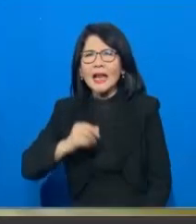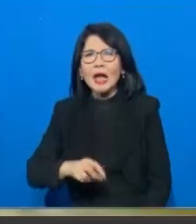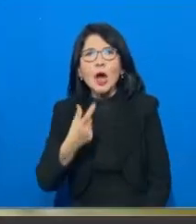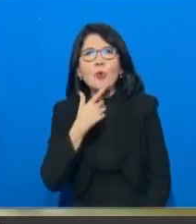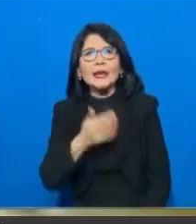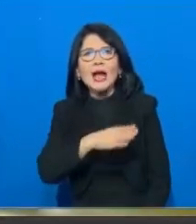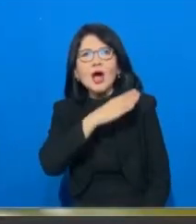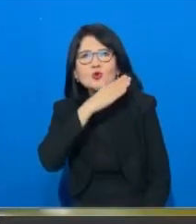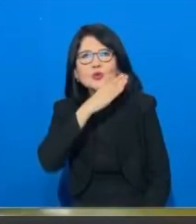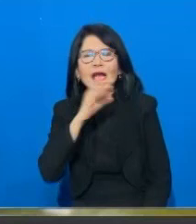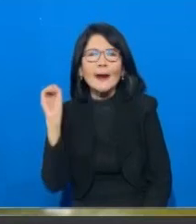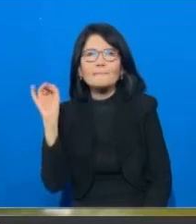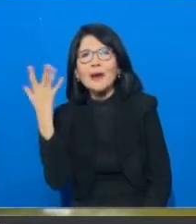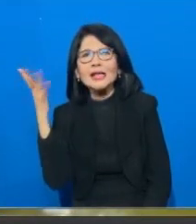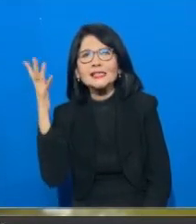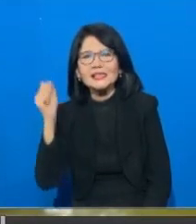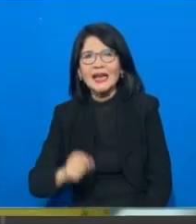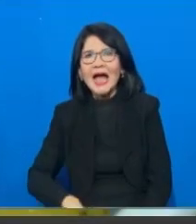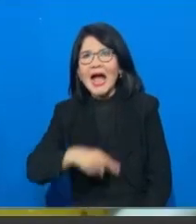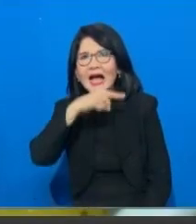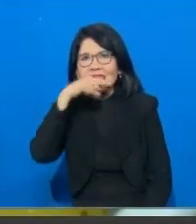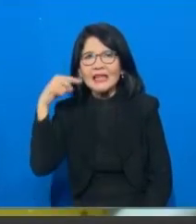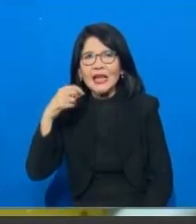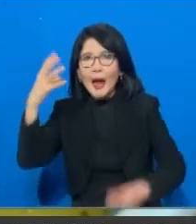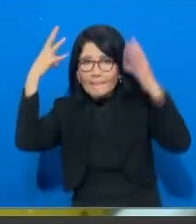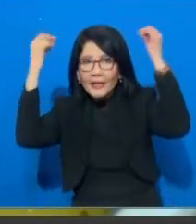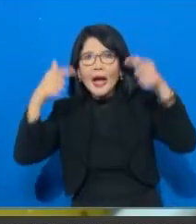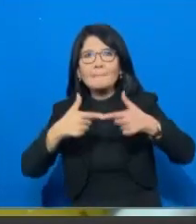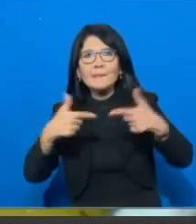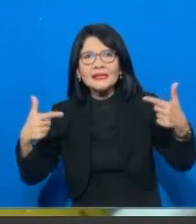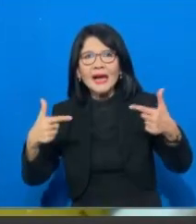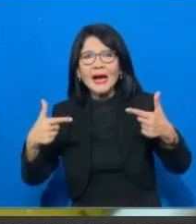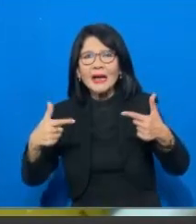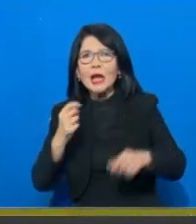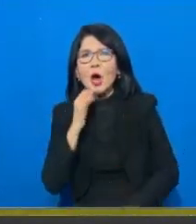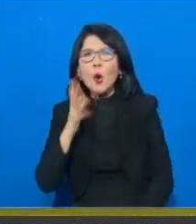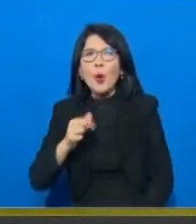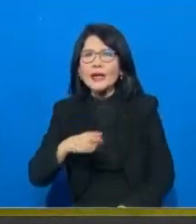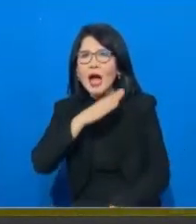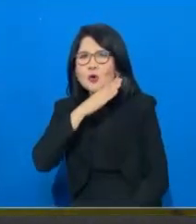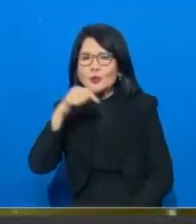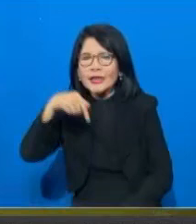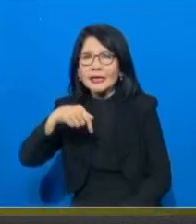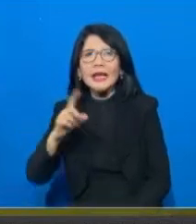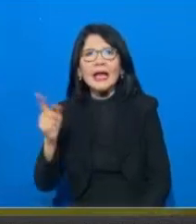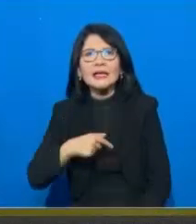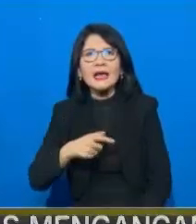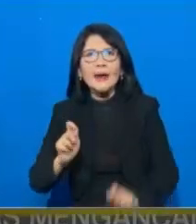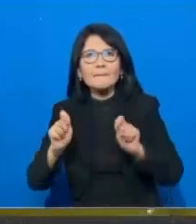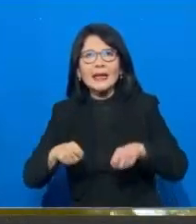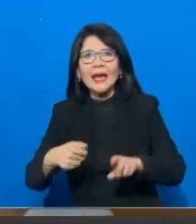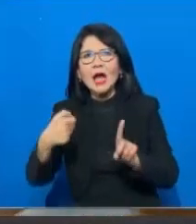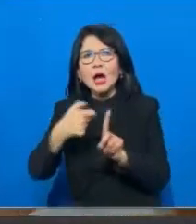keemasan. Inilah sate padang panjang. Warna kuning dari kuah kental siramnya ini didapat dari penggunaan